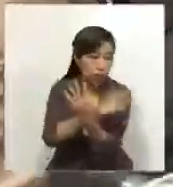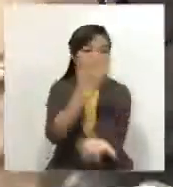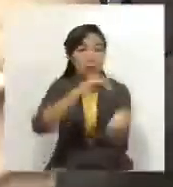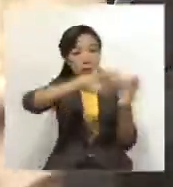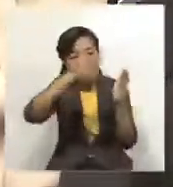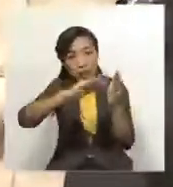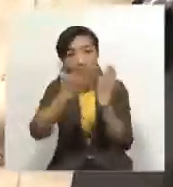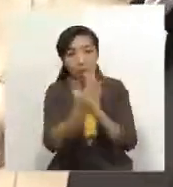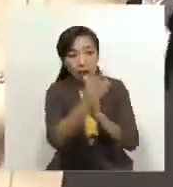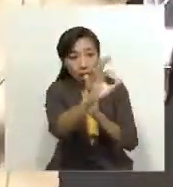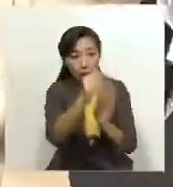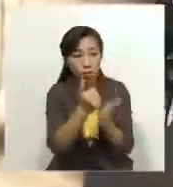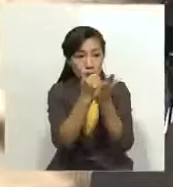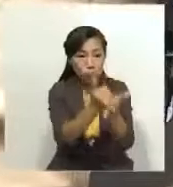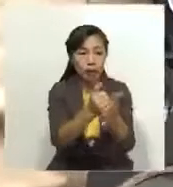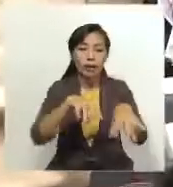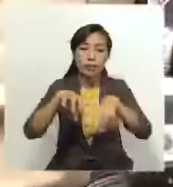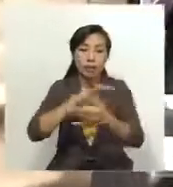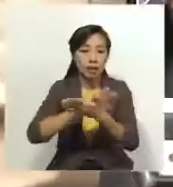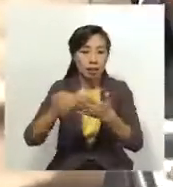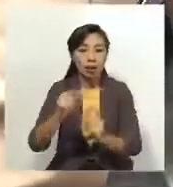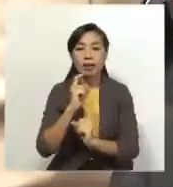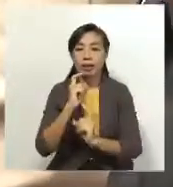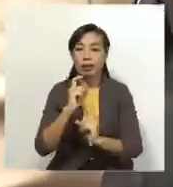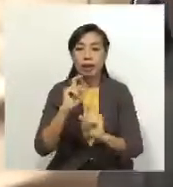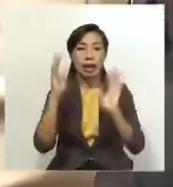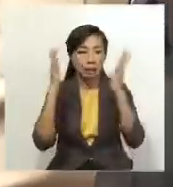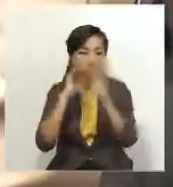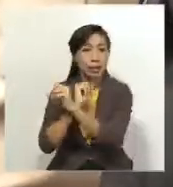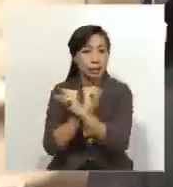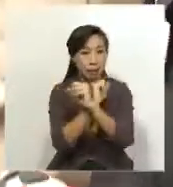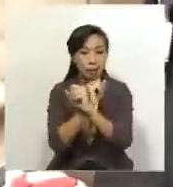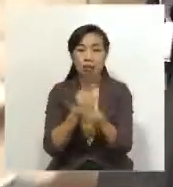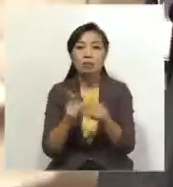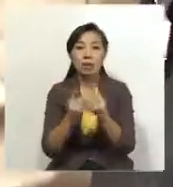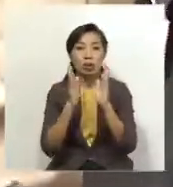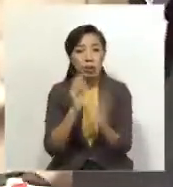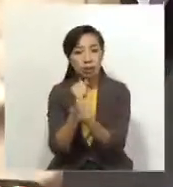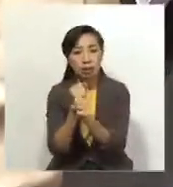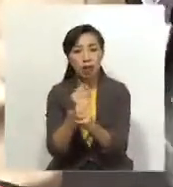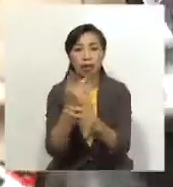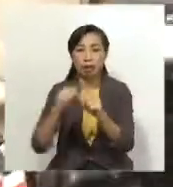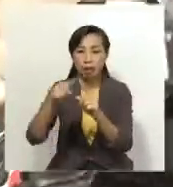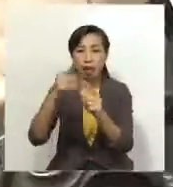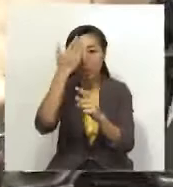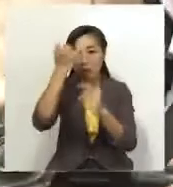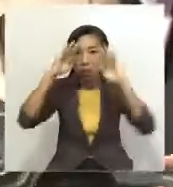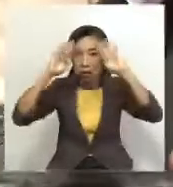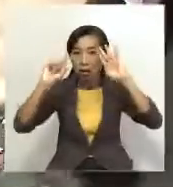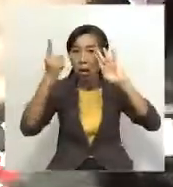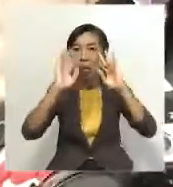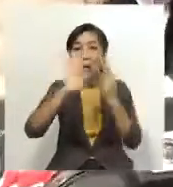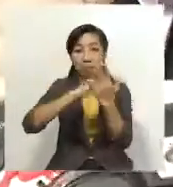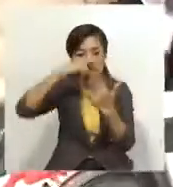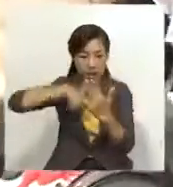9ชีวิตที่ติดถ้ำหลวงเป็นไปด้วยความเรียบร้อยและปลอดภัยทั้งในส่วนของเจ้าหน้าที่และผู้ที่เกี่ยวข้องเพราะเป็นประสบการณ์ครั้งแรกของ